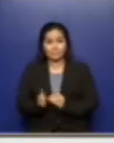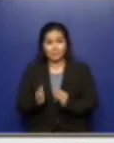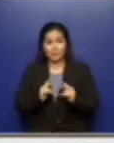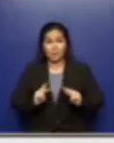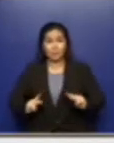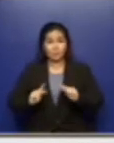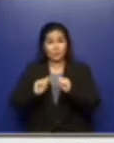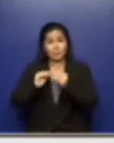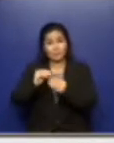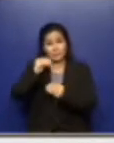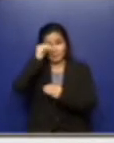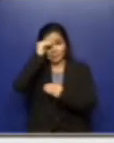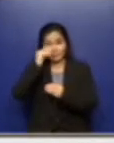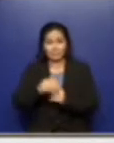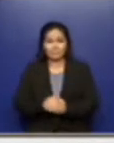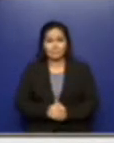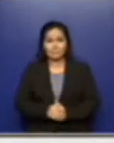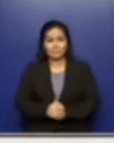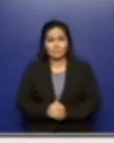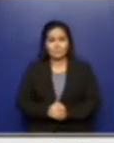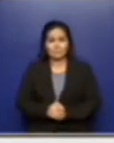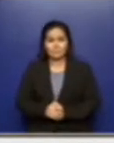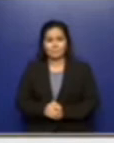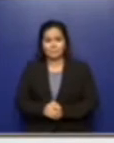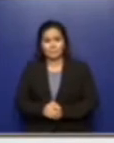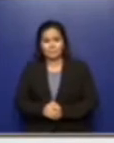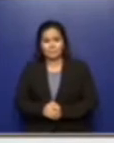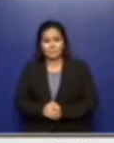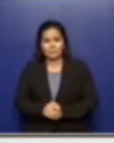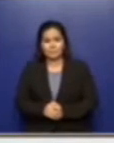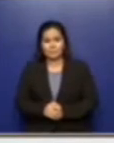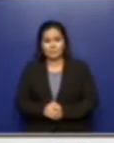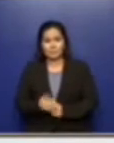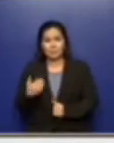าและซึ่งคุณสภานั้น